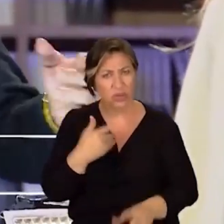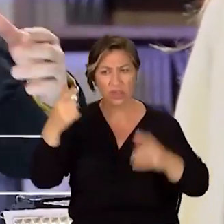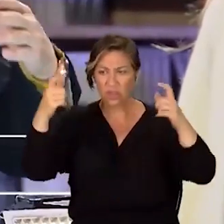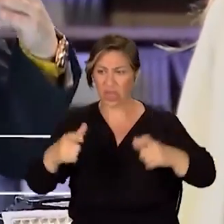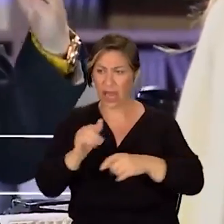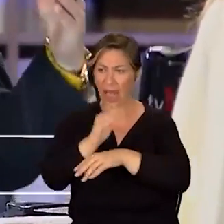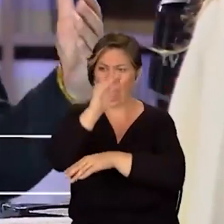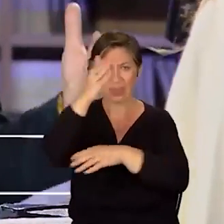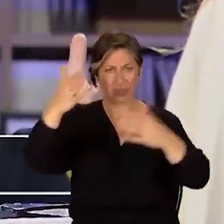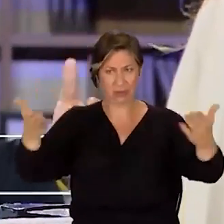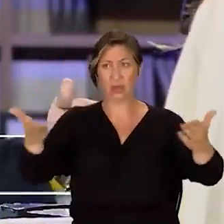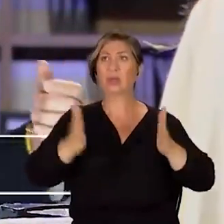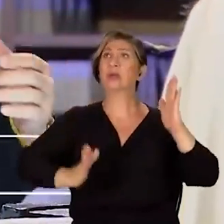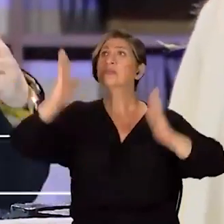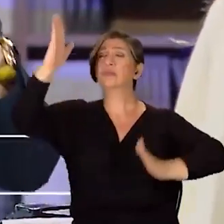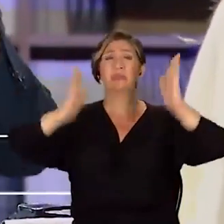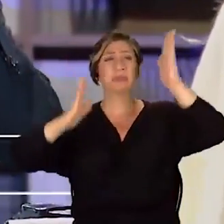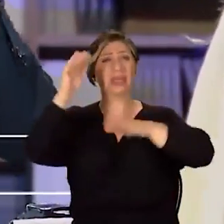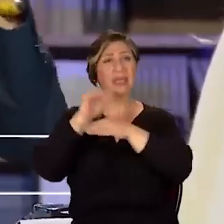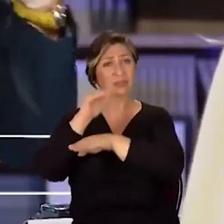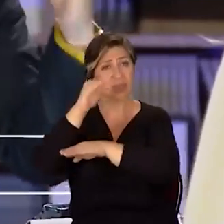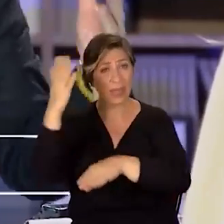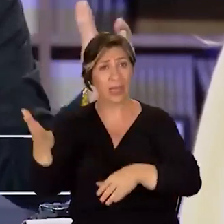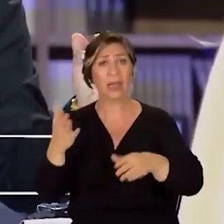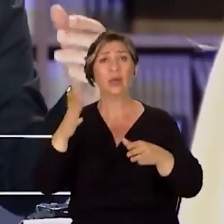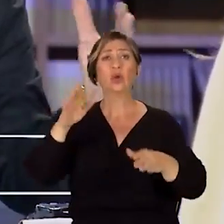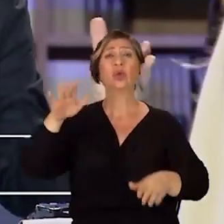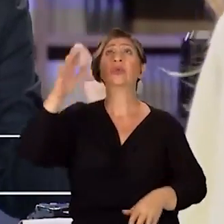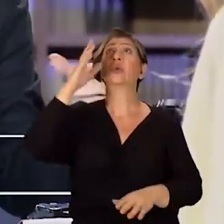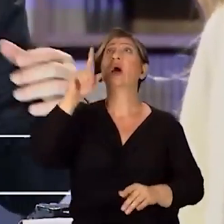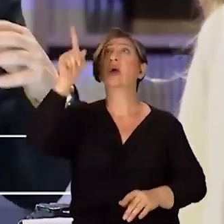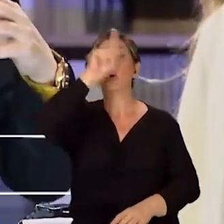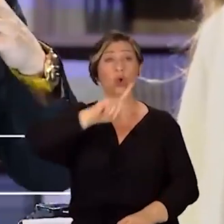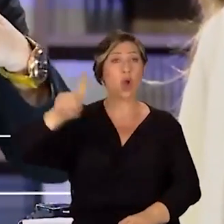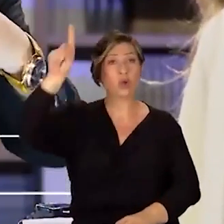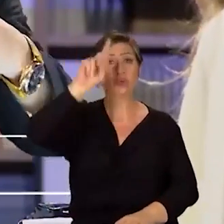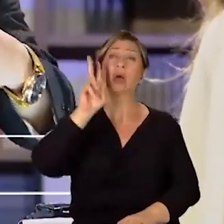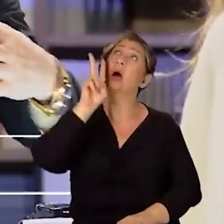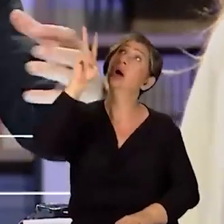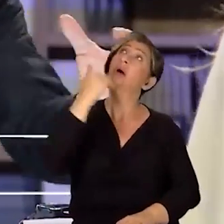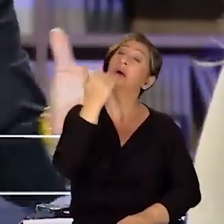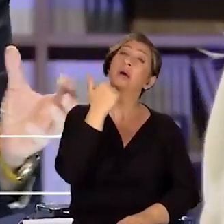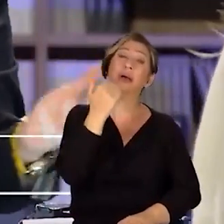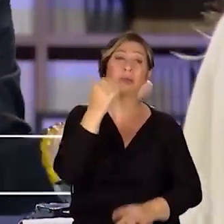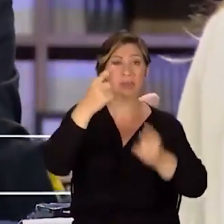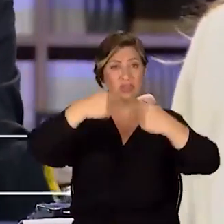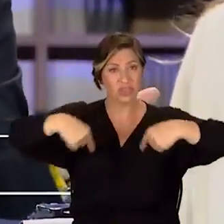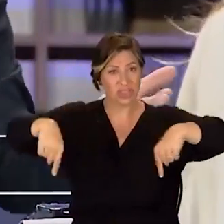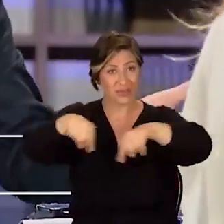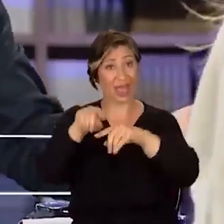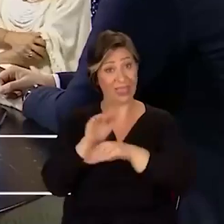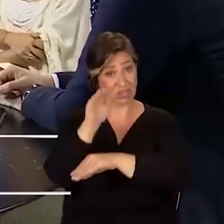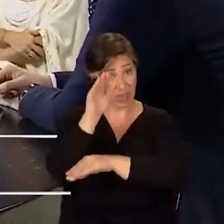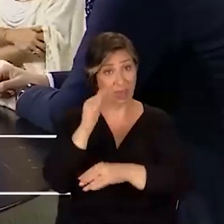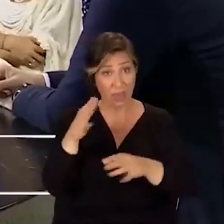hayatı içerisinde gökdelenlerde yaşayarak artık gökyüzünü görmediğimiz bir çevrede